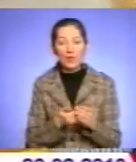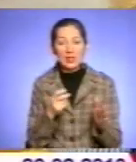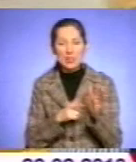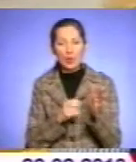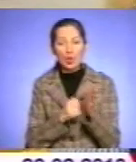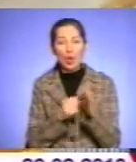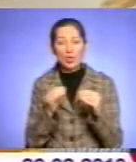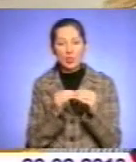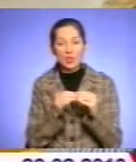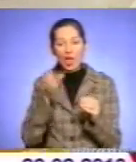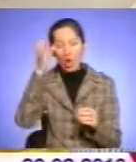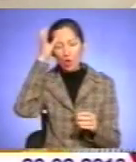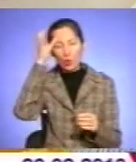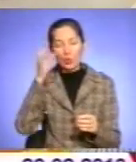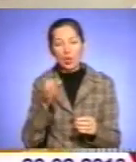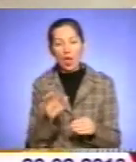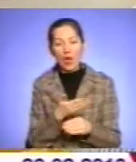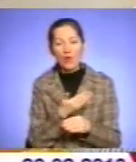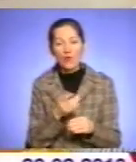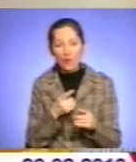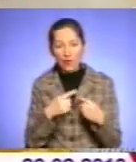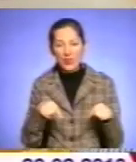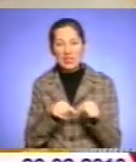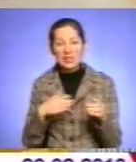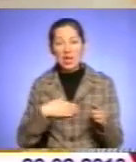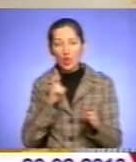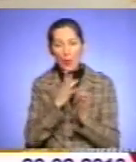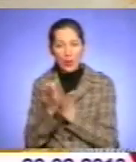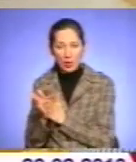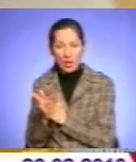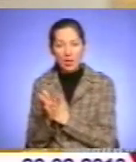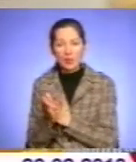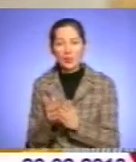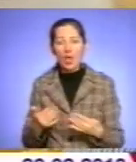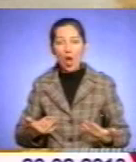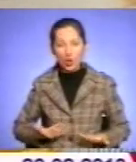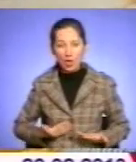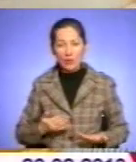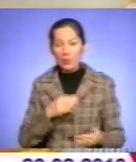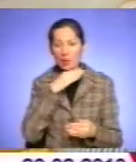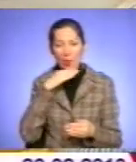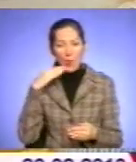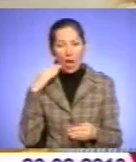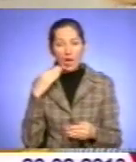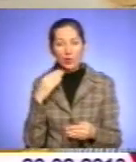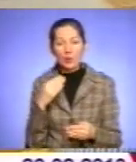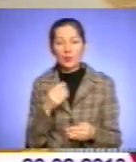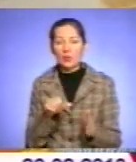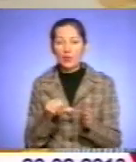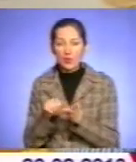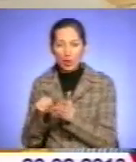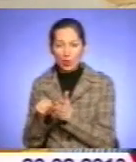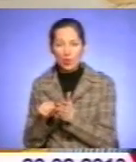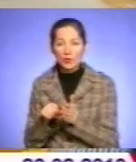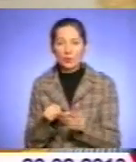до 10 розумники. Відділ нашої бібліотеки наш ожив. У нас дуже багато відвідувачів,